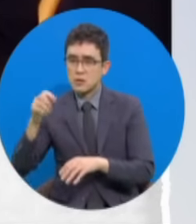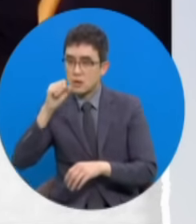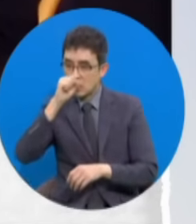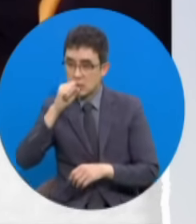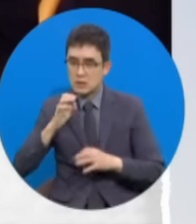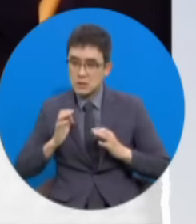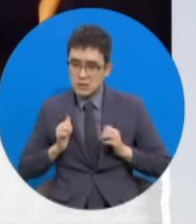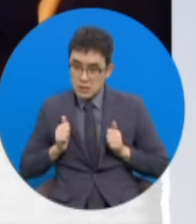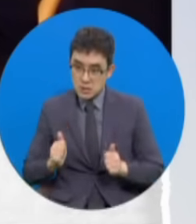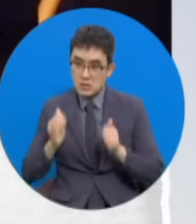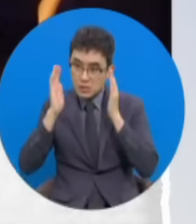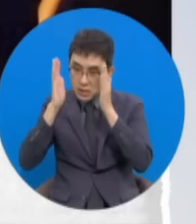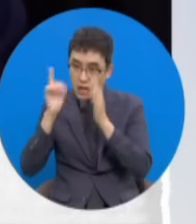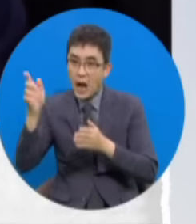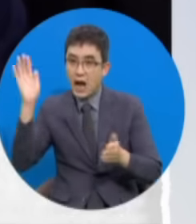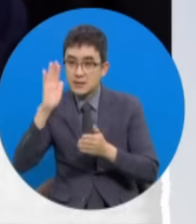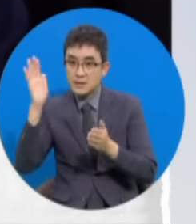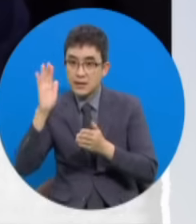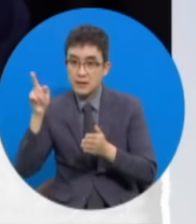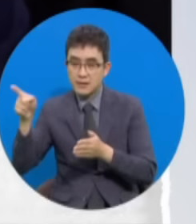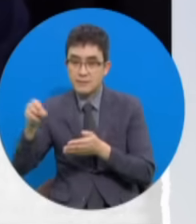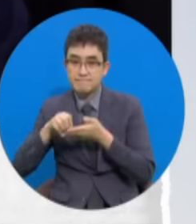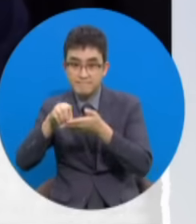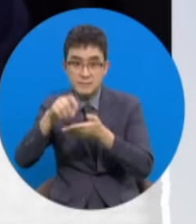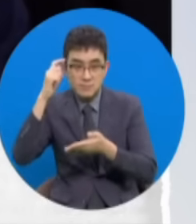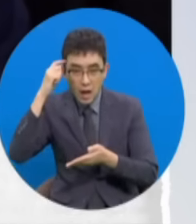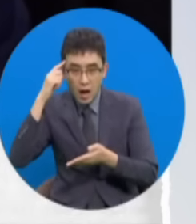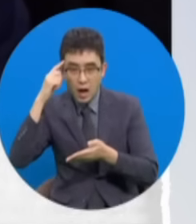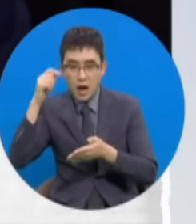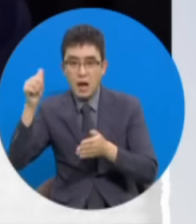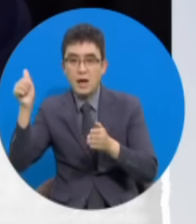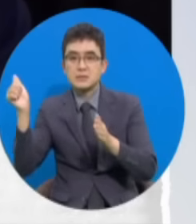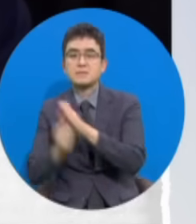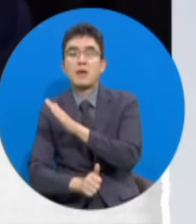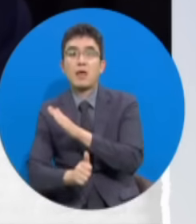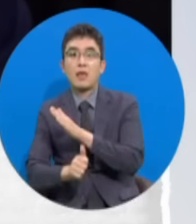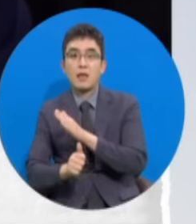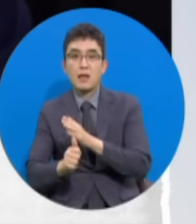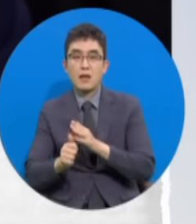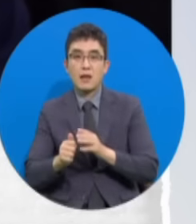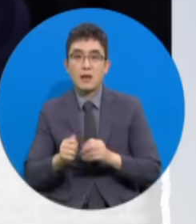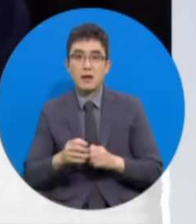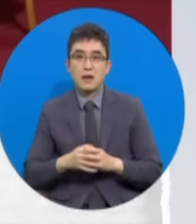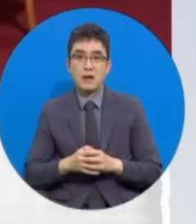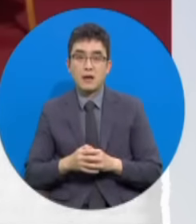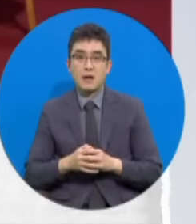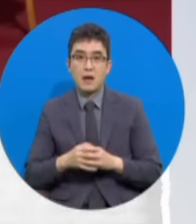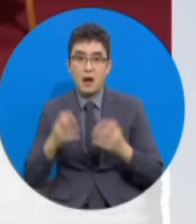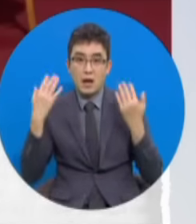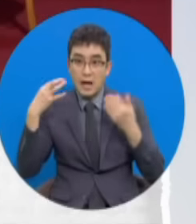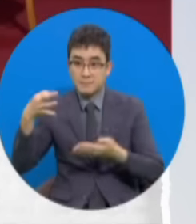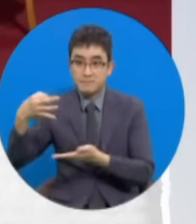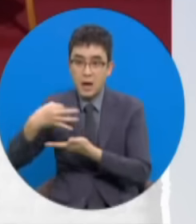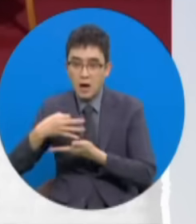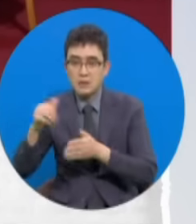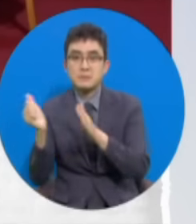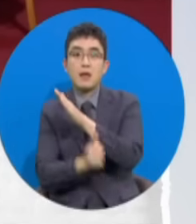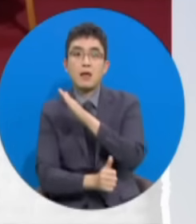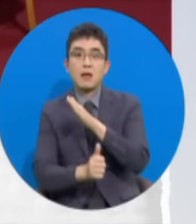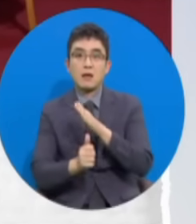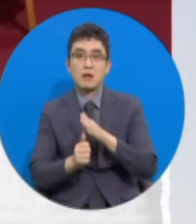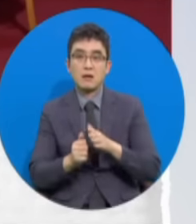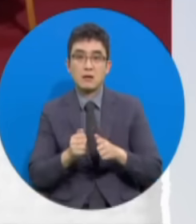그리고 부산대 의전원으로 있는 동안 장학금을 받는 과정에서 또 조민 씨가 의사 면허를 획득하고 치료를